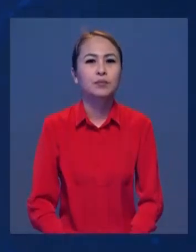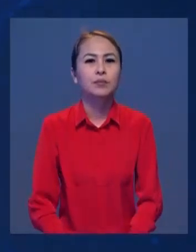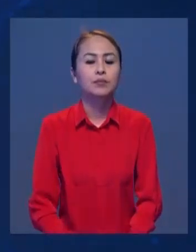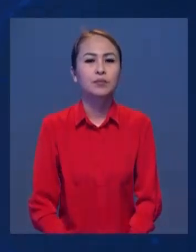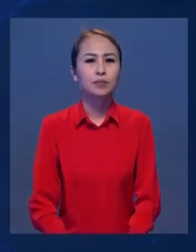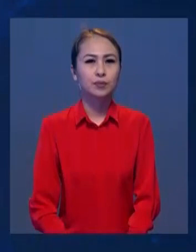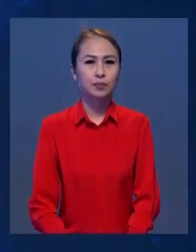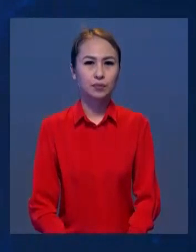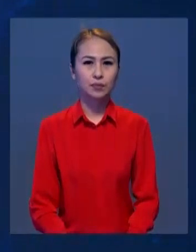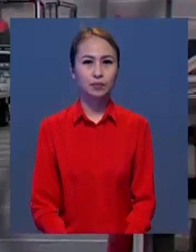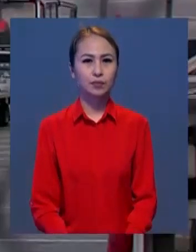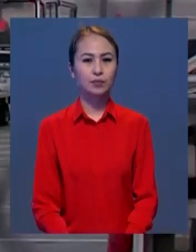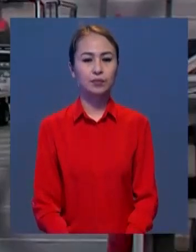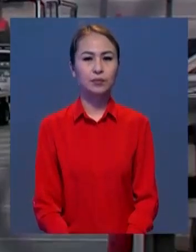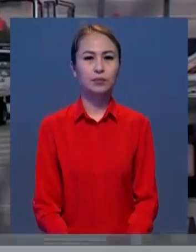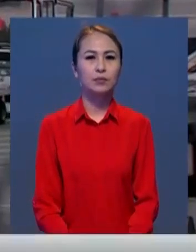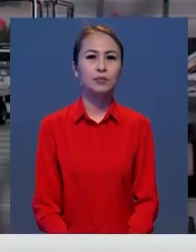мүмкін.